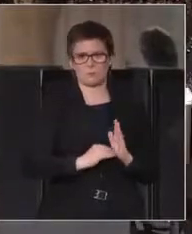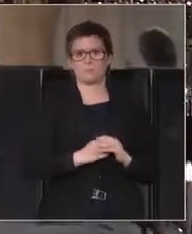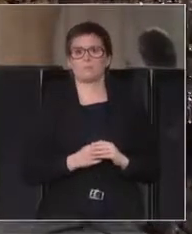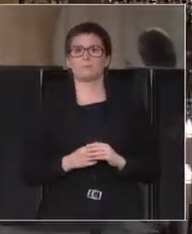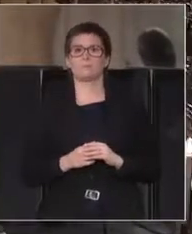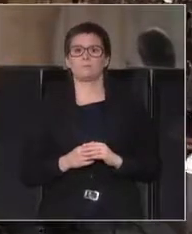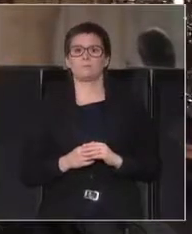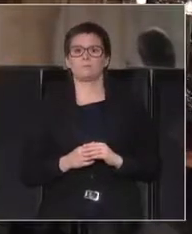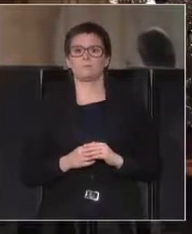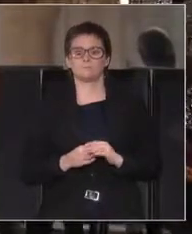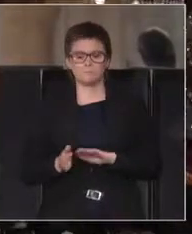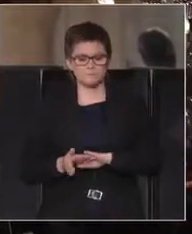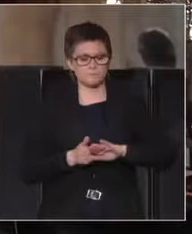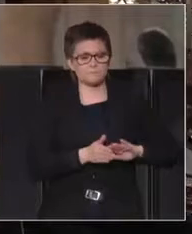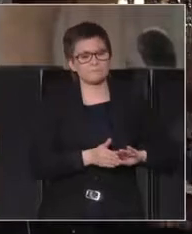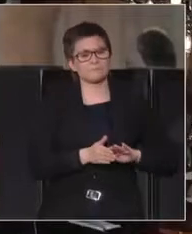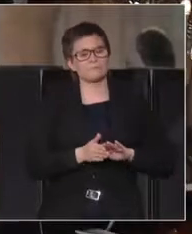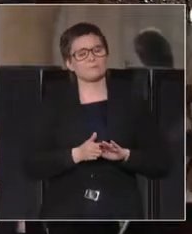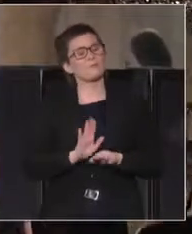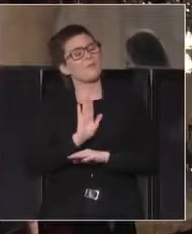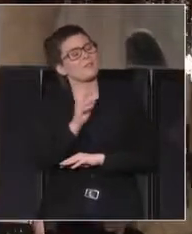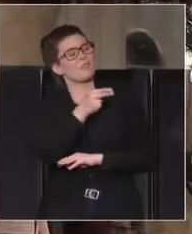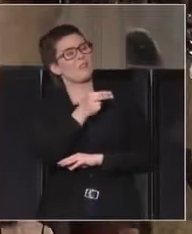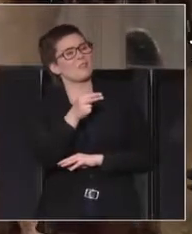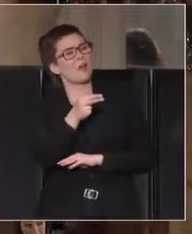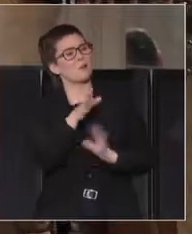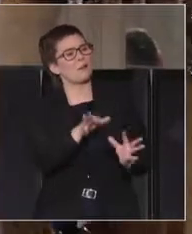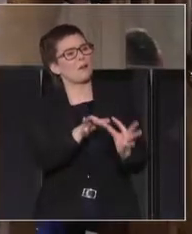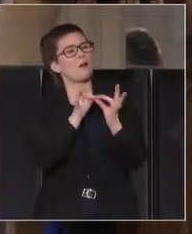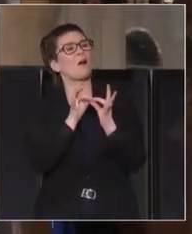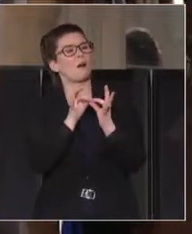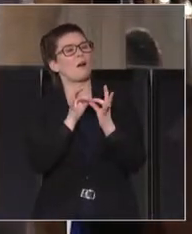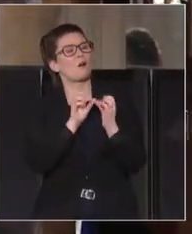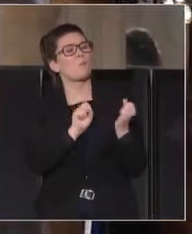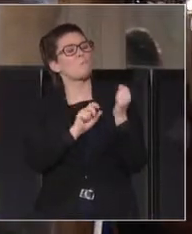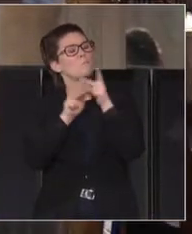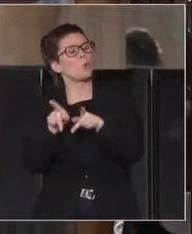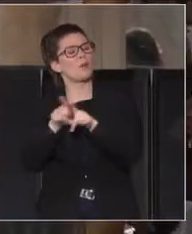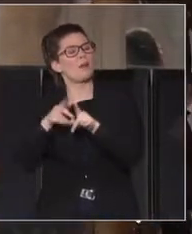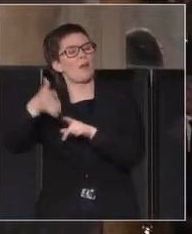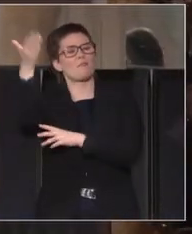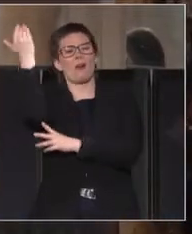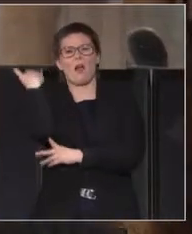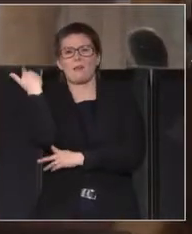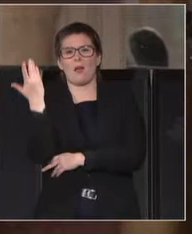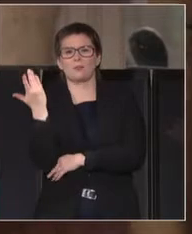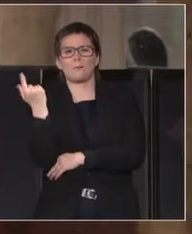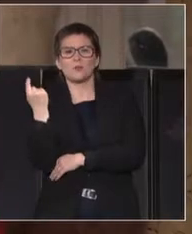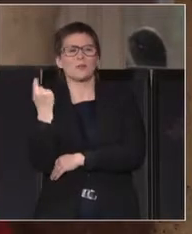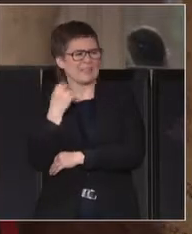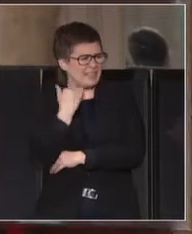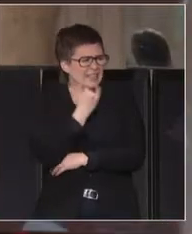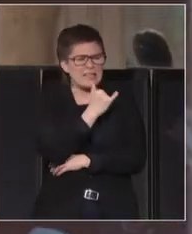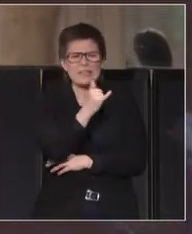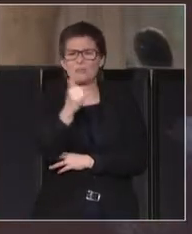Es ist sein Name, der mir Brücken schlägt zu jener Vergangenheit. Der Hinweis auf die Individualität, die